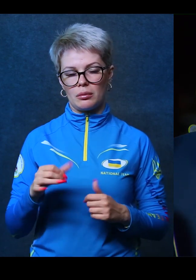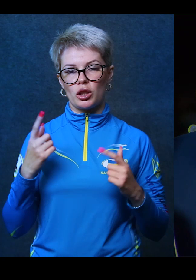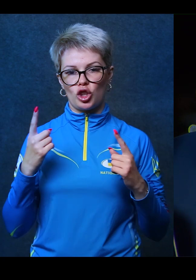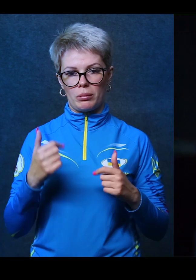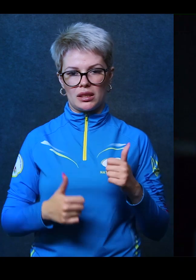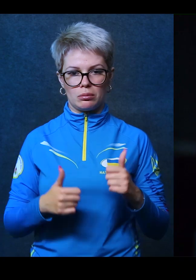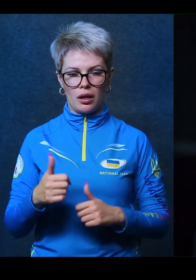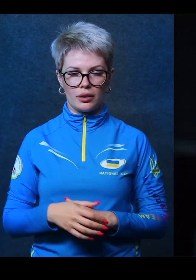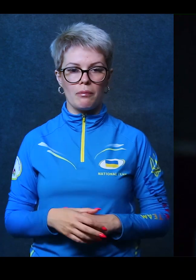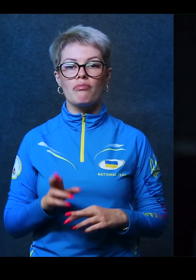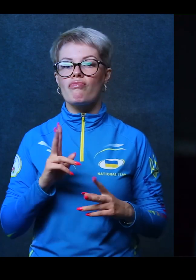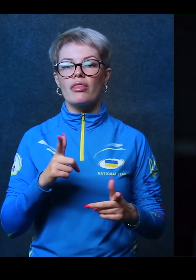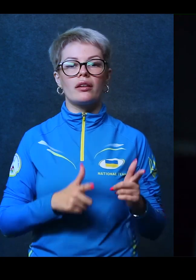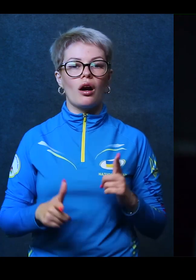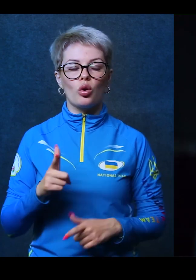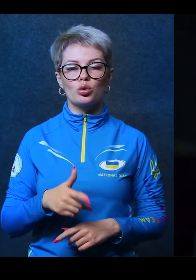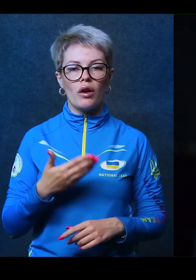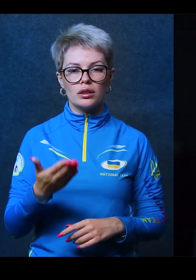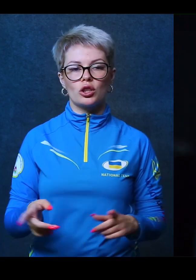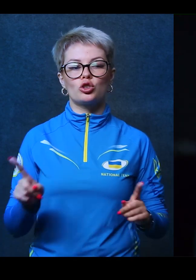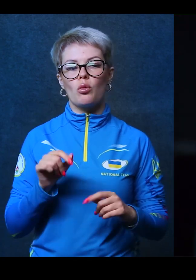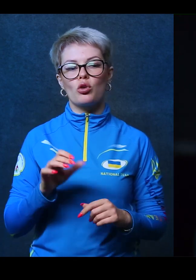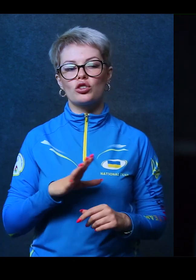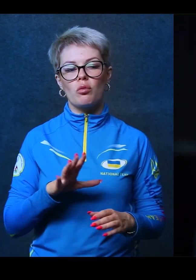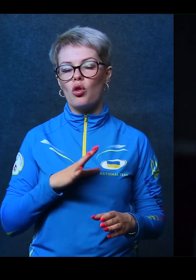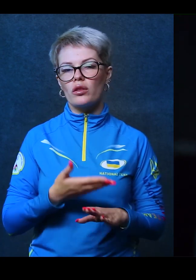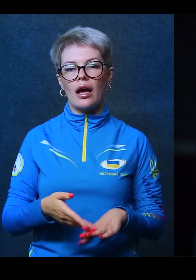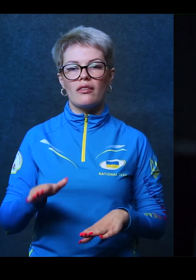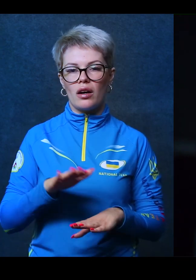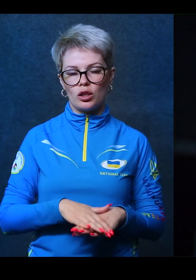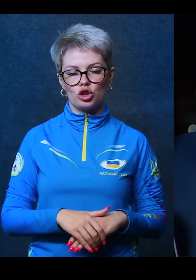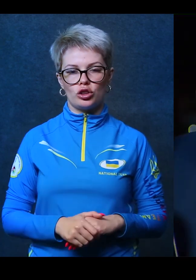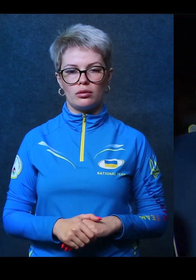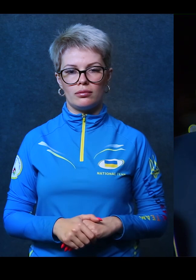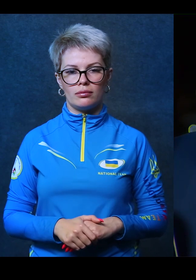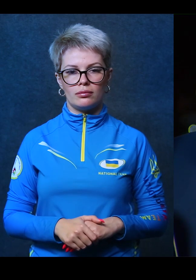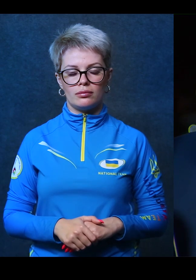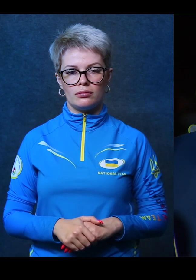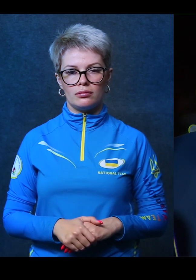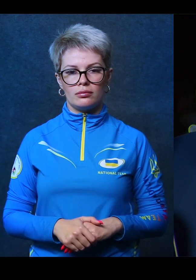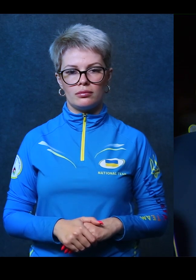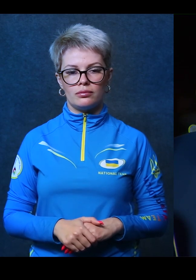масштабні змагання. Як готувалися? Що, можливо, було найважче?